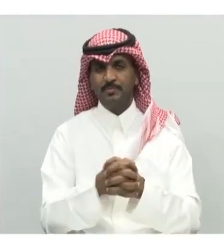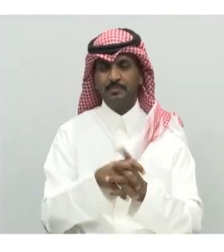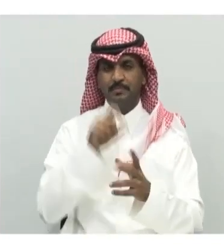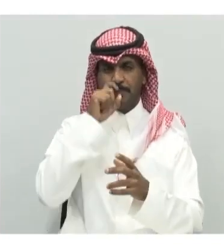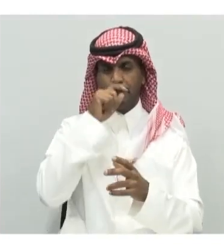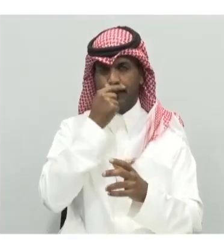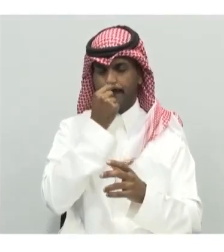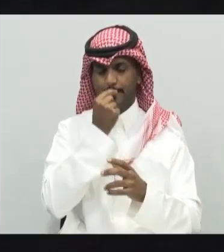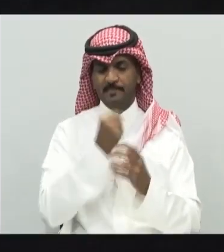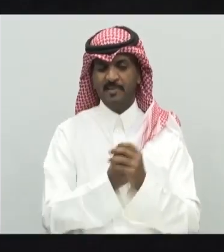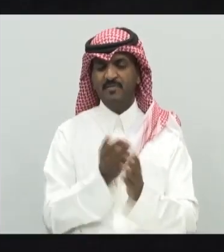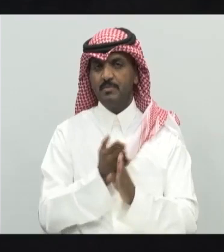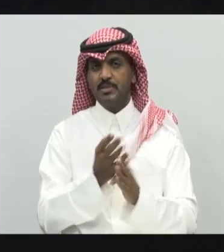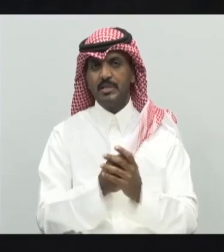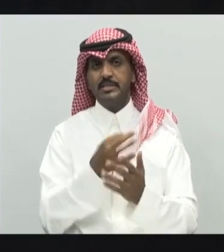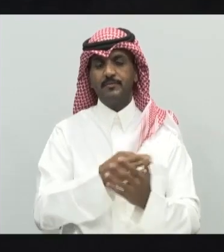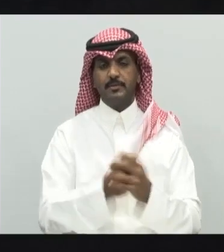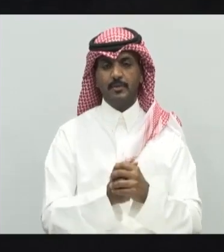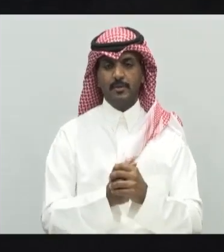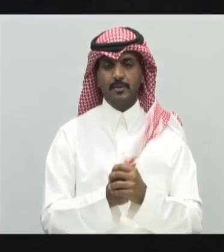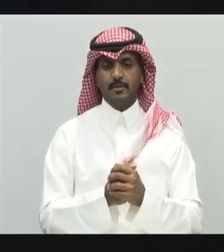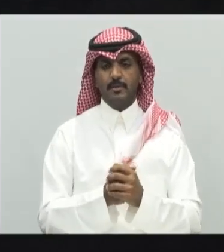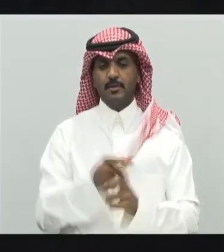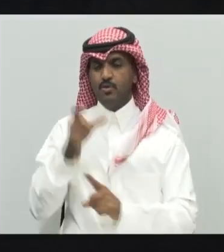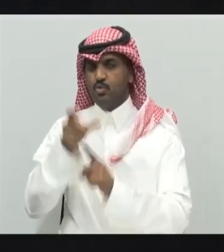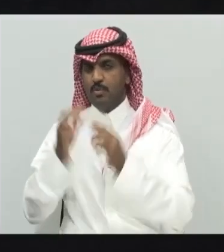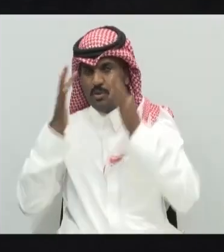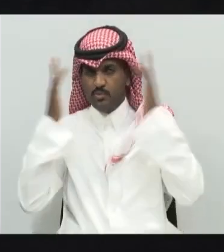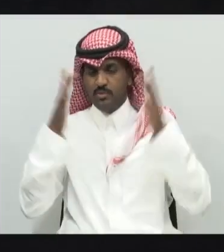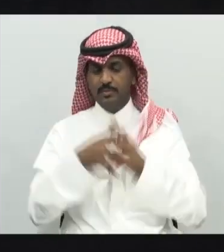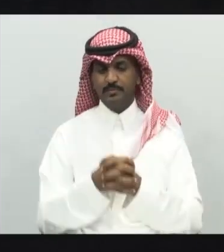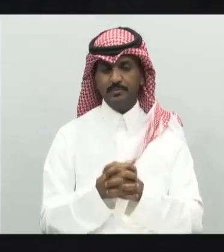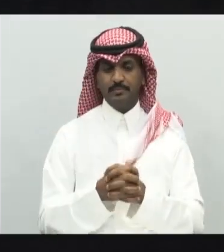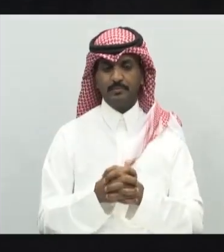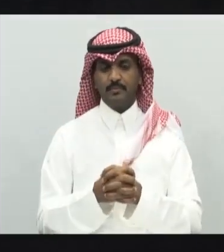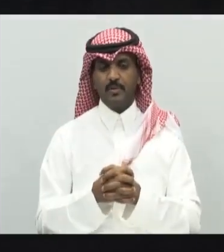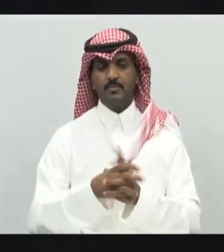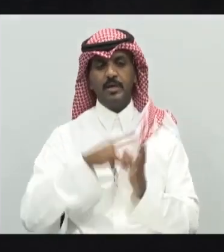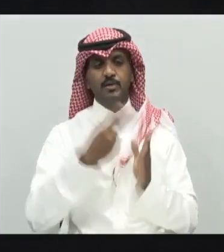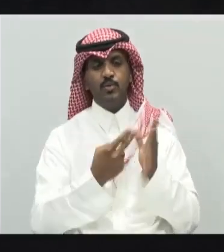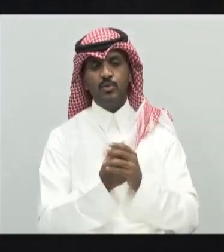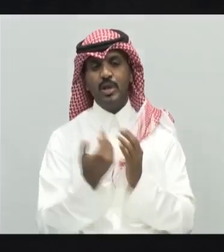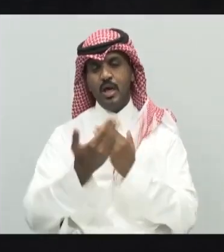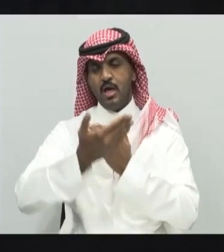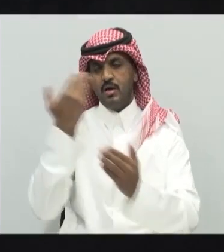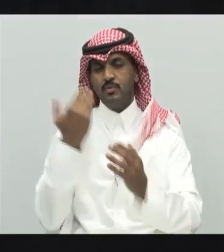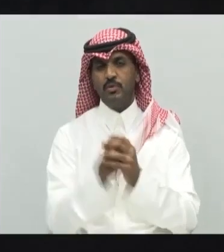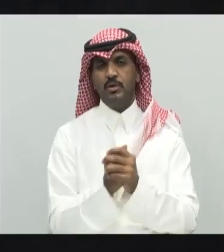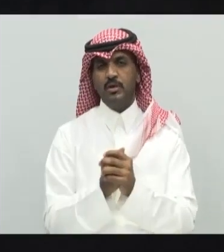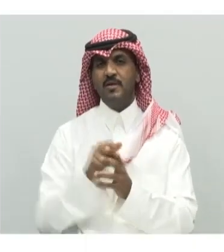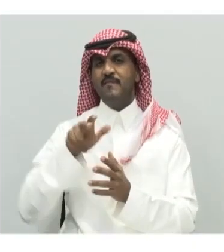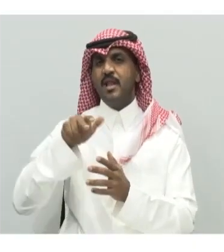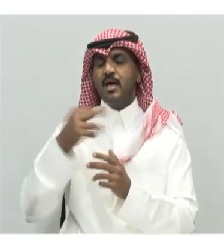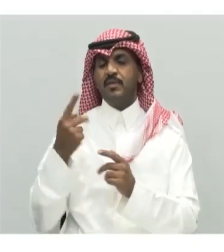هذا في هذا المجال استفاده العلماء المسلمين من ما دونه الاخرون في الحضارات